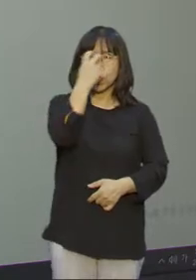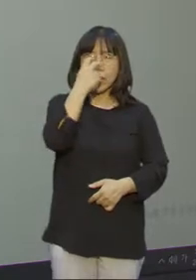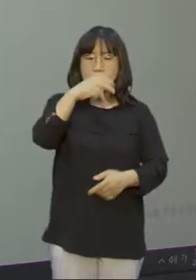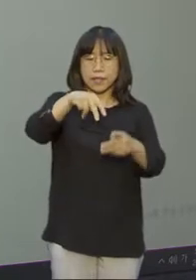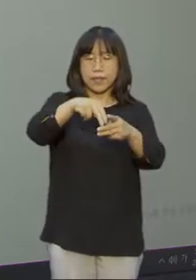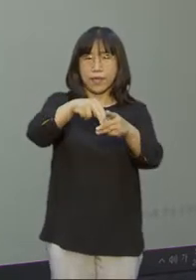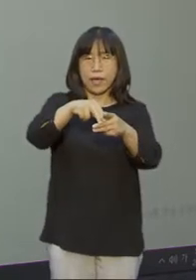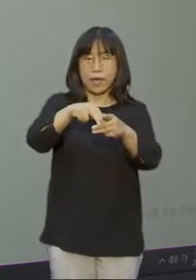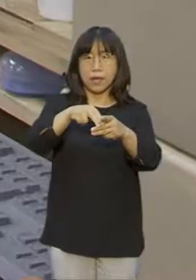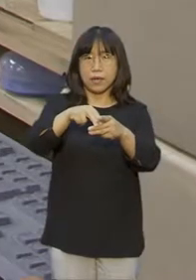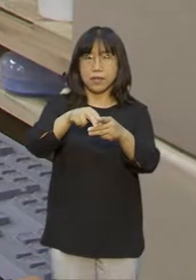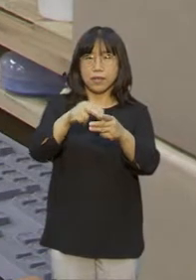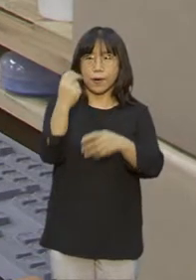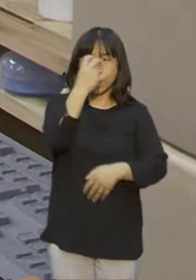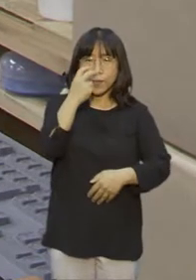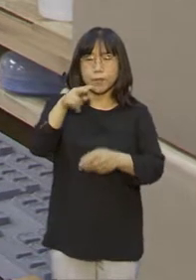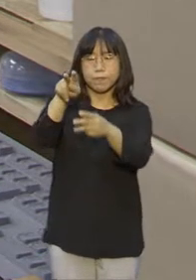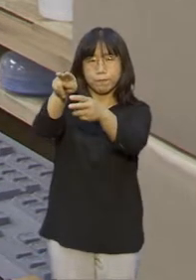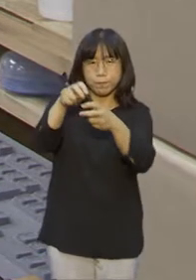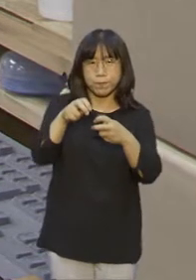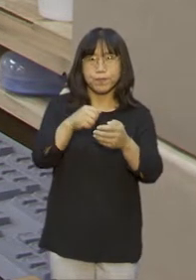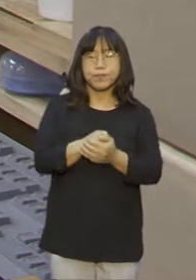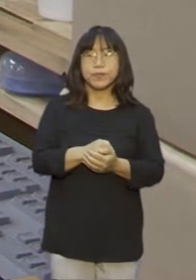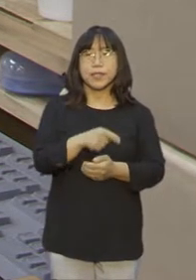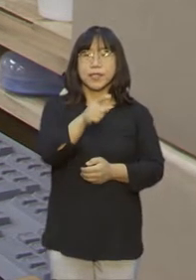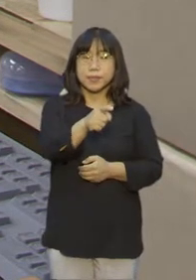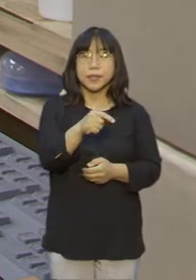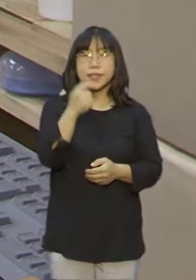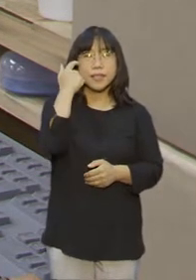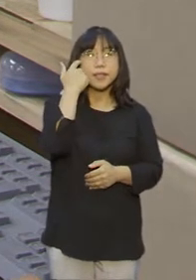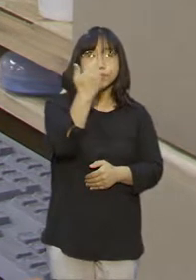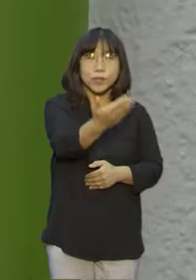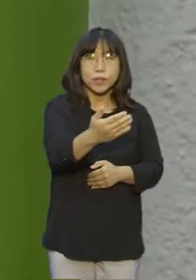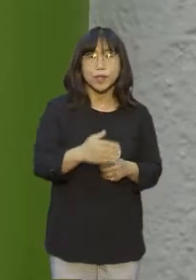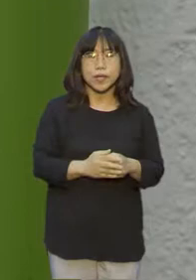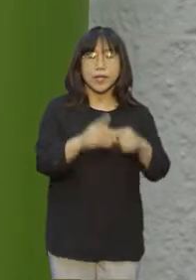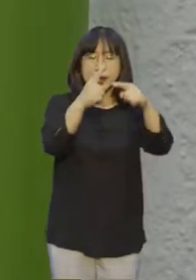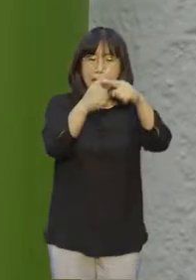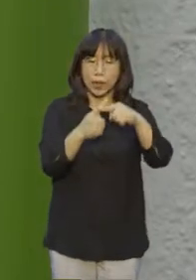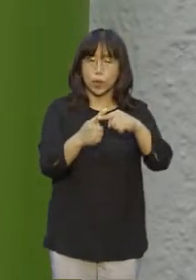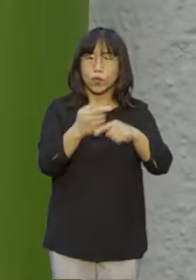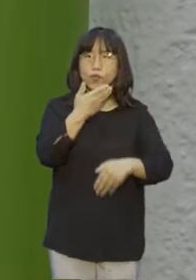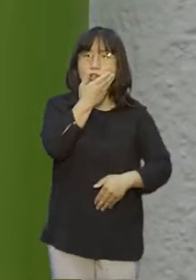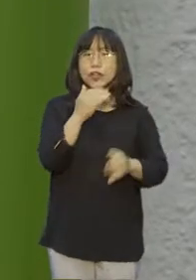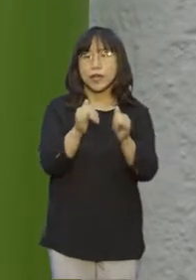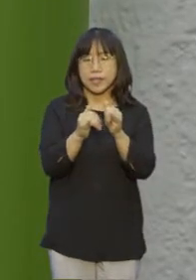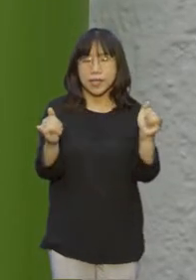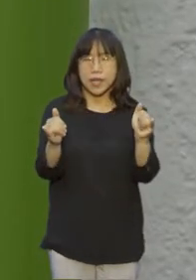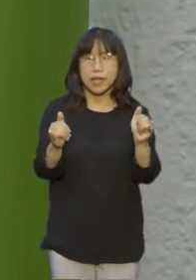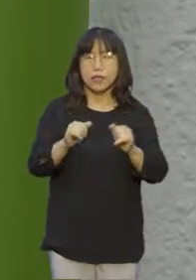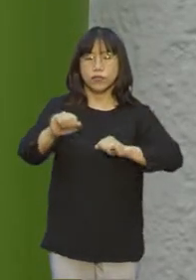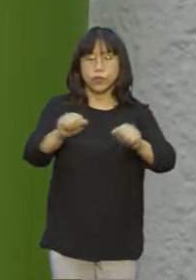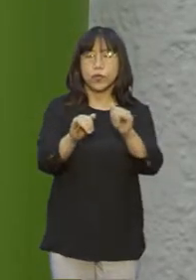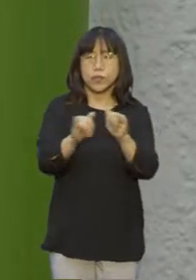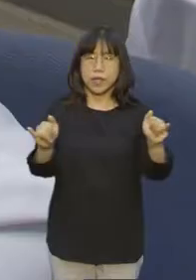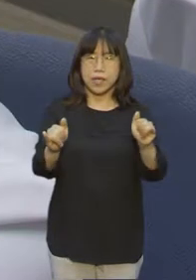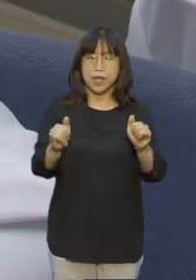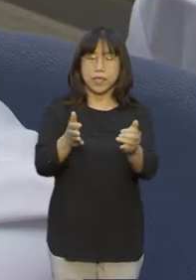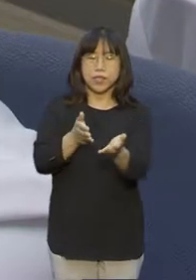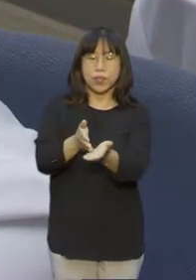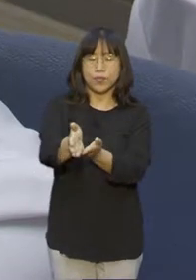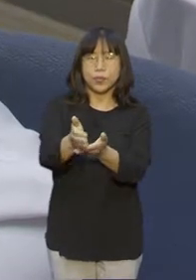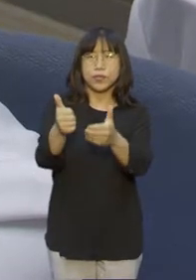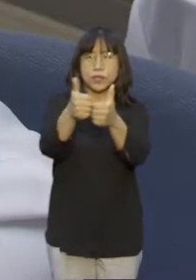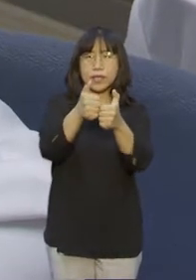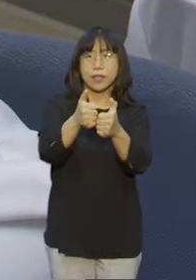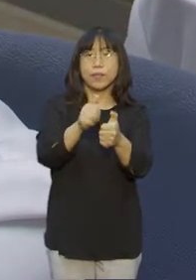됩니다. 질문을 보내면 간호사, 영양사, 운동사로 구성된 전문 상담원의 전화 상담을 받을 수